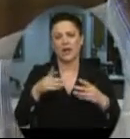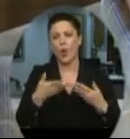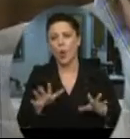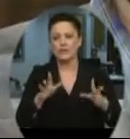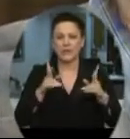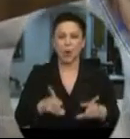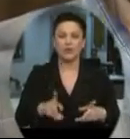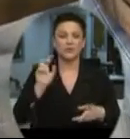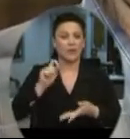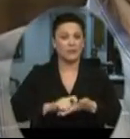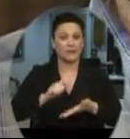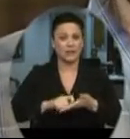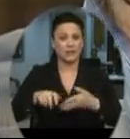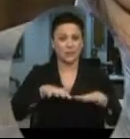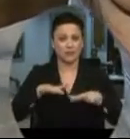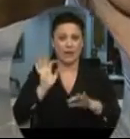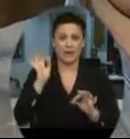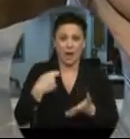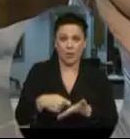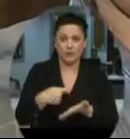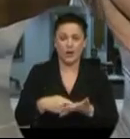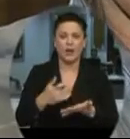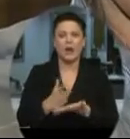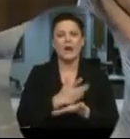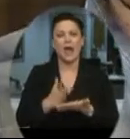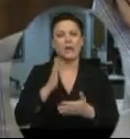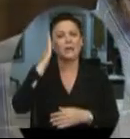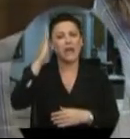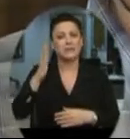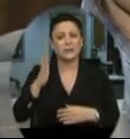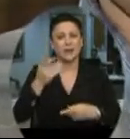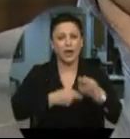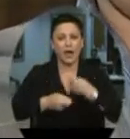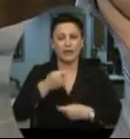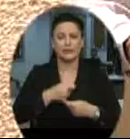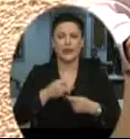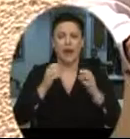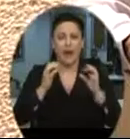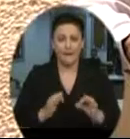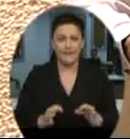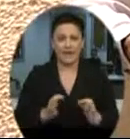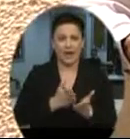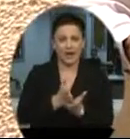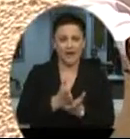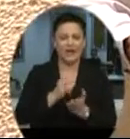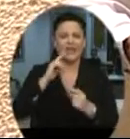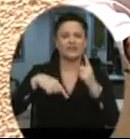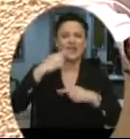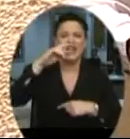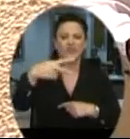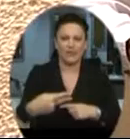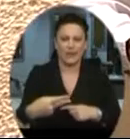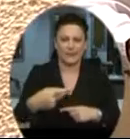של משרדי הממשלה, בעיקר משרד האוצר, להכין תחזית כלכלית אמינה לשנה ב' של התקציב הדו-שנתי. יחד עם הביקורת נשמעו גם